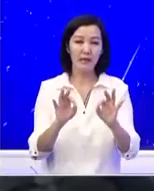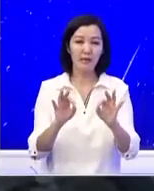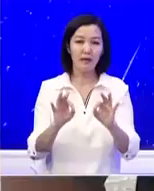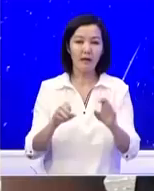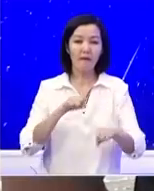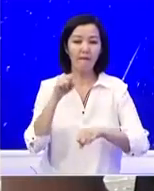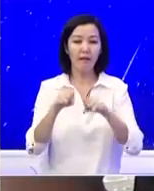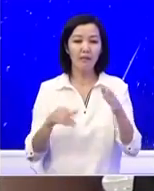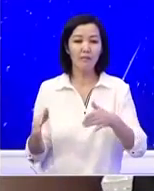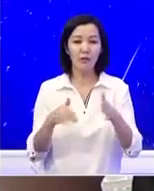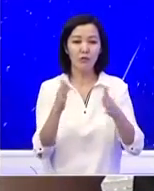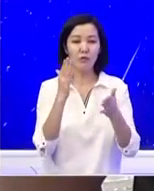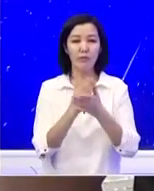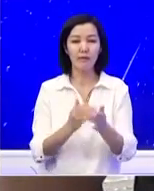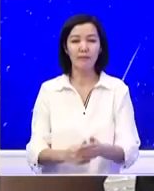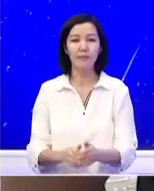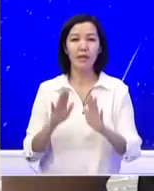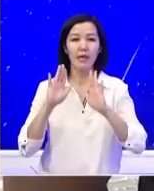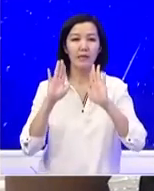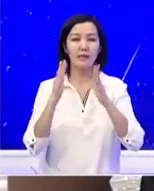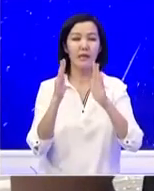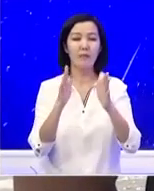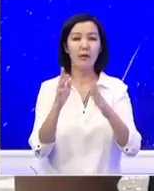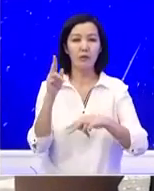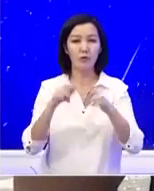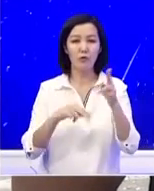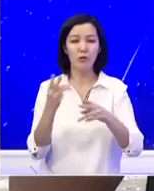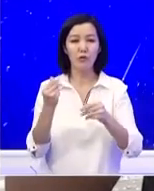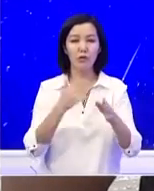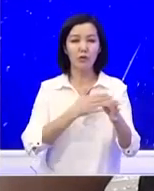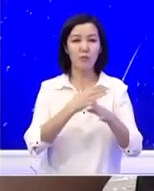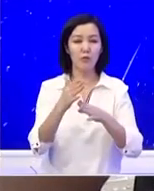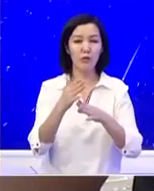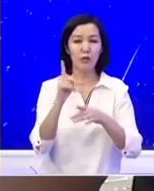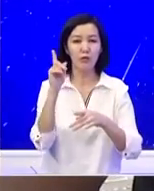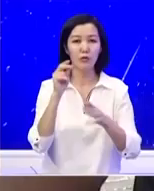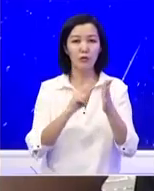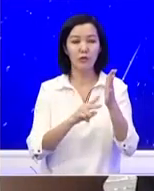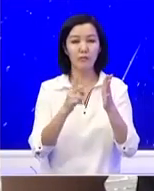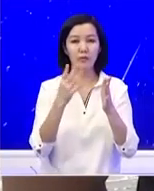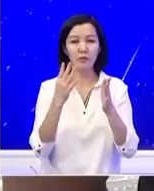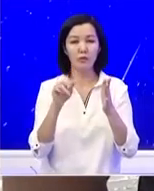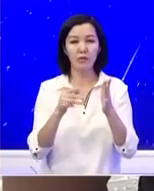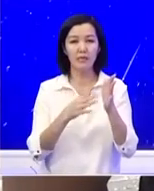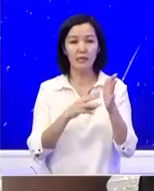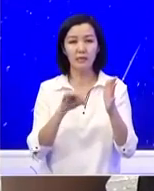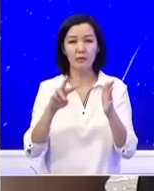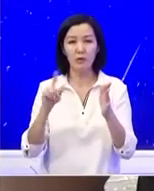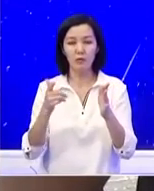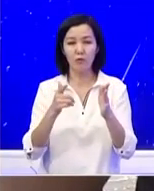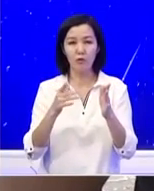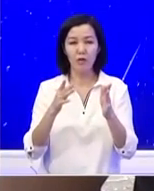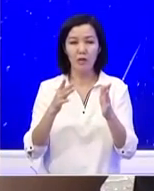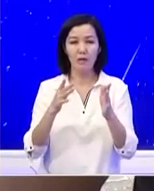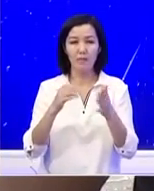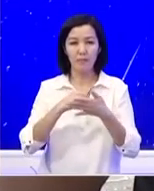бар. Саябақ құрылыс жұмыстарына бөлінген қаражат көлемі 174,8 миллион болып анықталған. Қазіргі